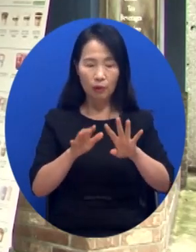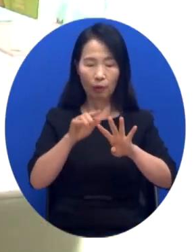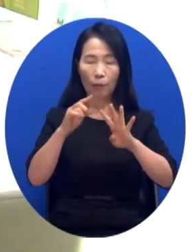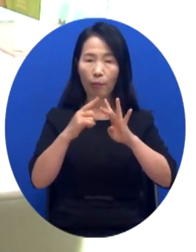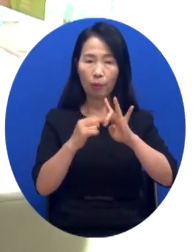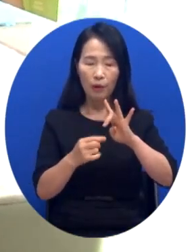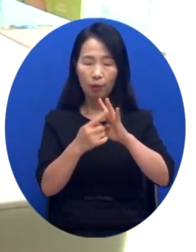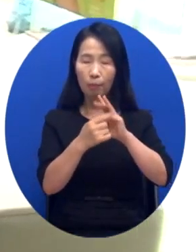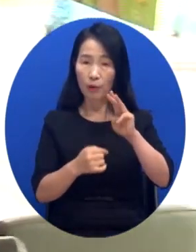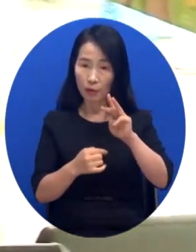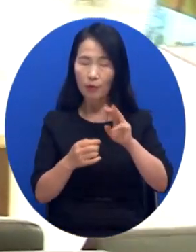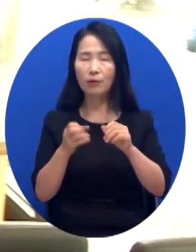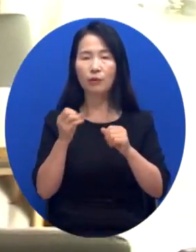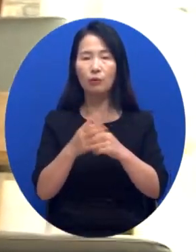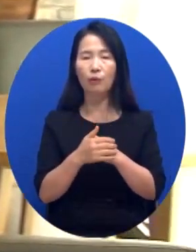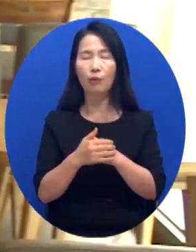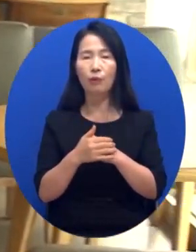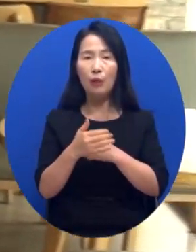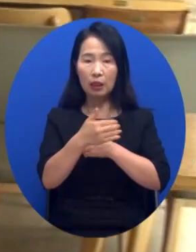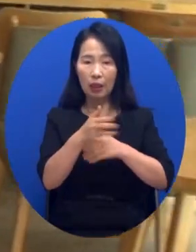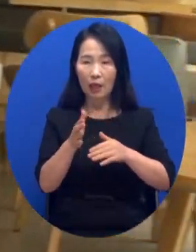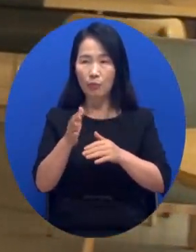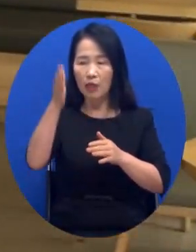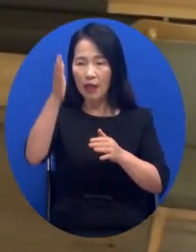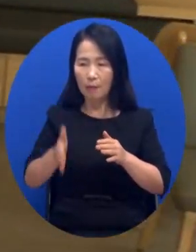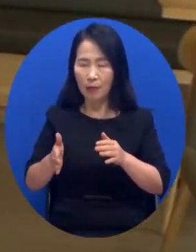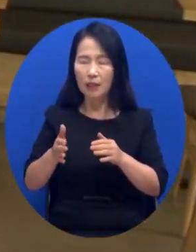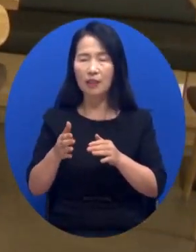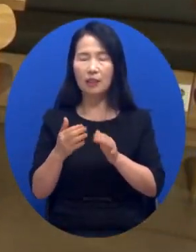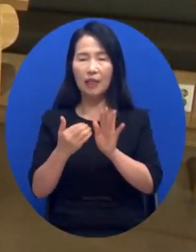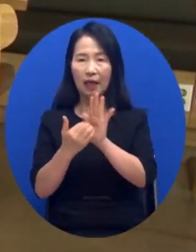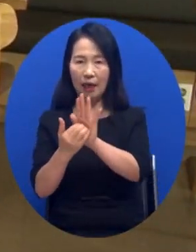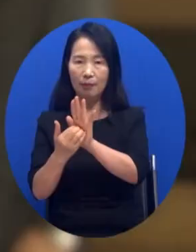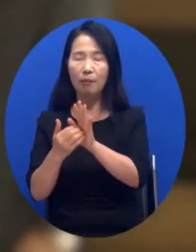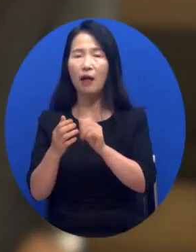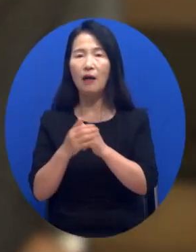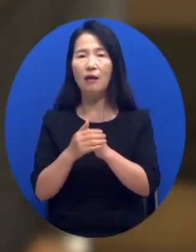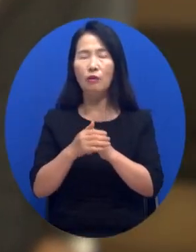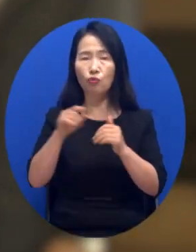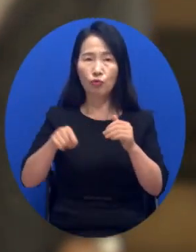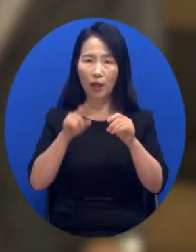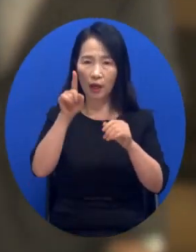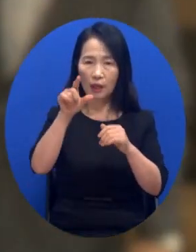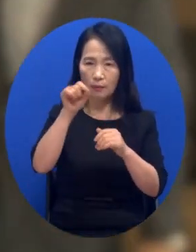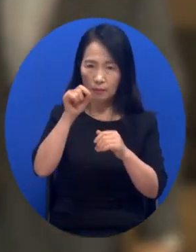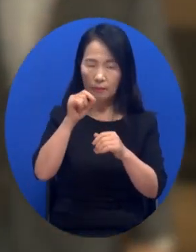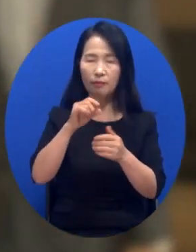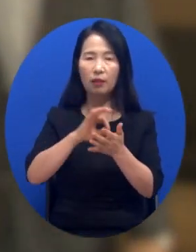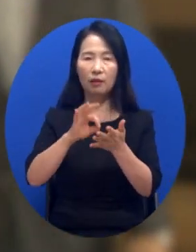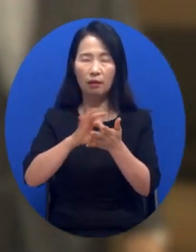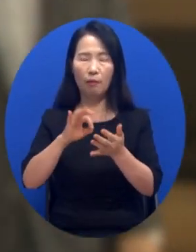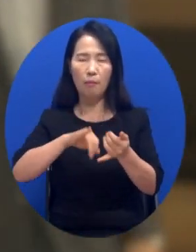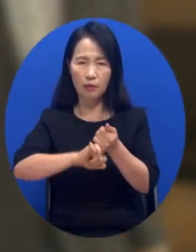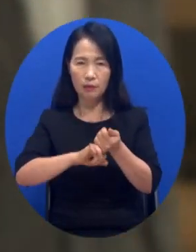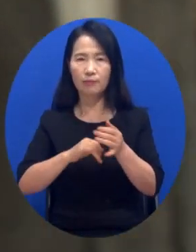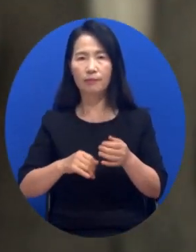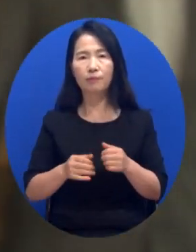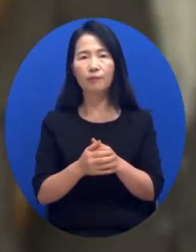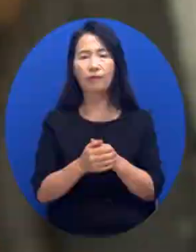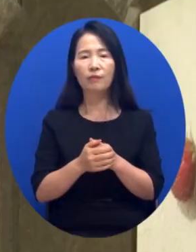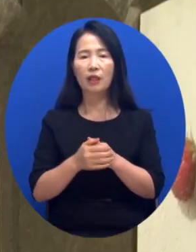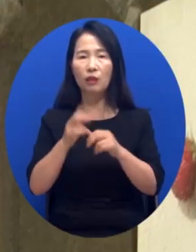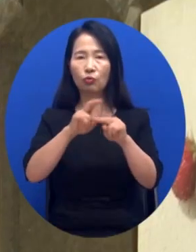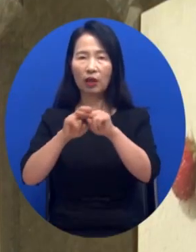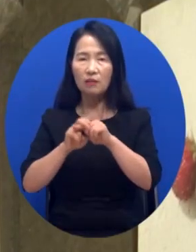띄어앉기, 테이블 간 칸막이 혹은 가림막 설치 중에서 한 가지는 반드시 따라야 합니다. 좌석이 20석